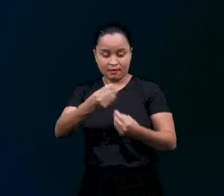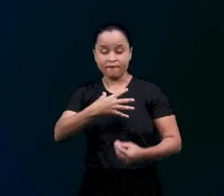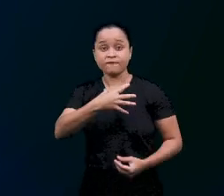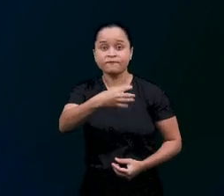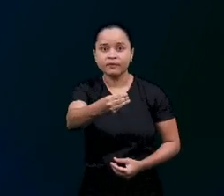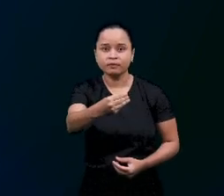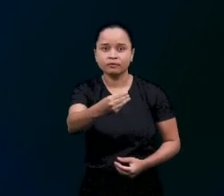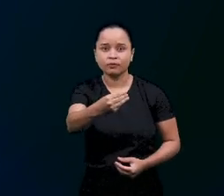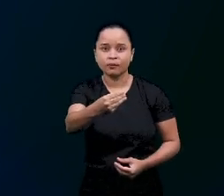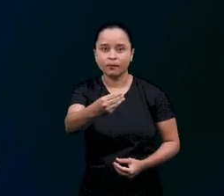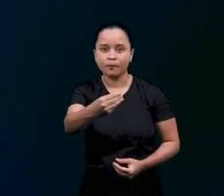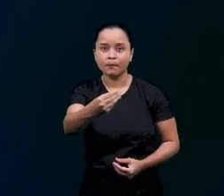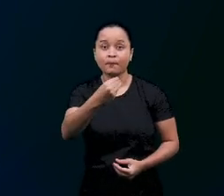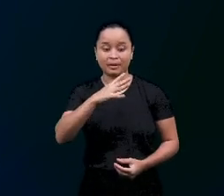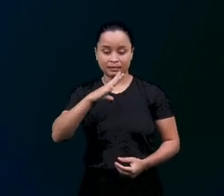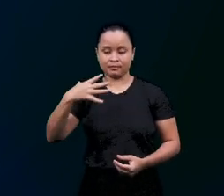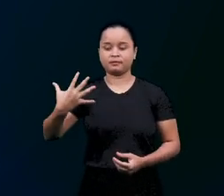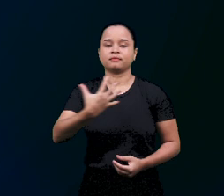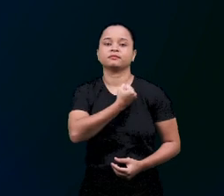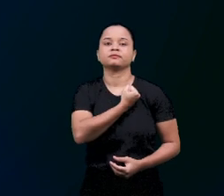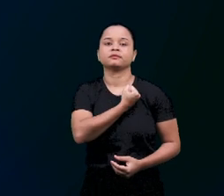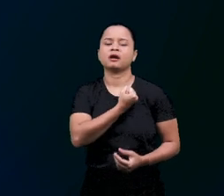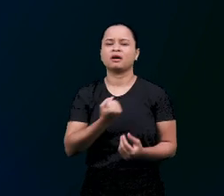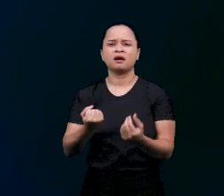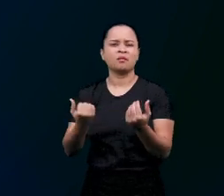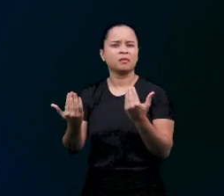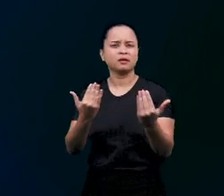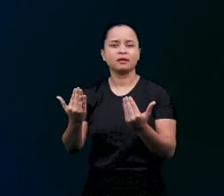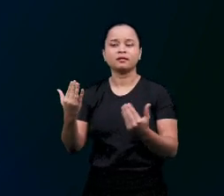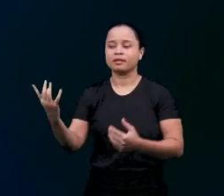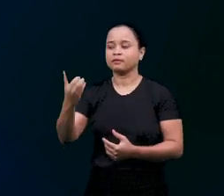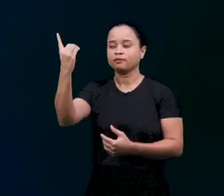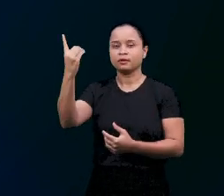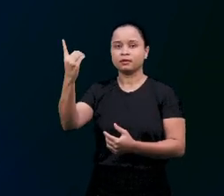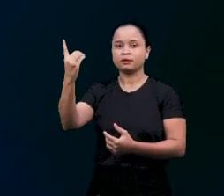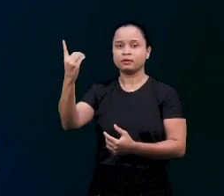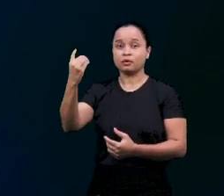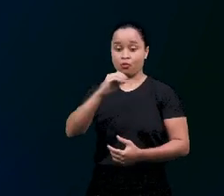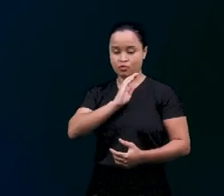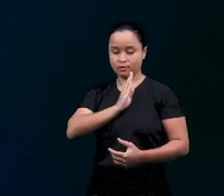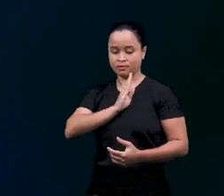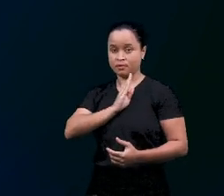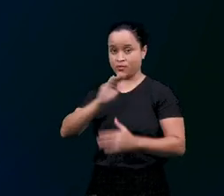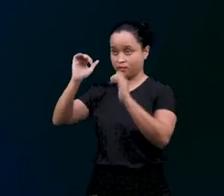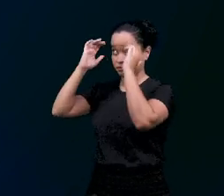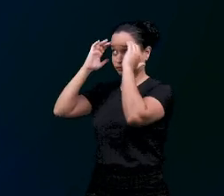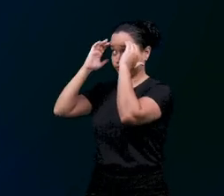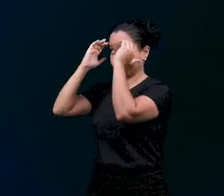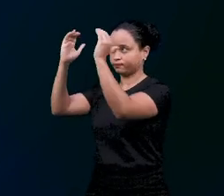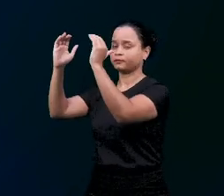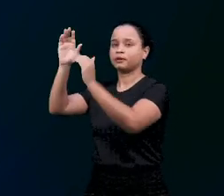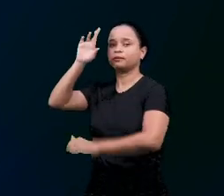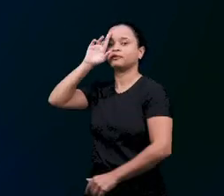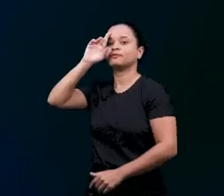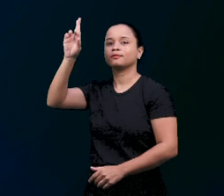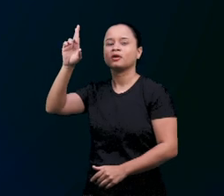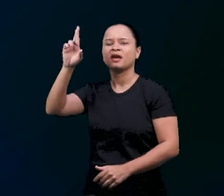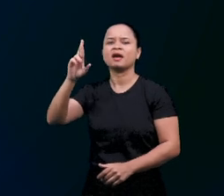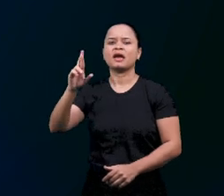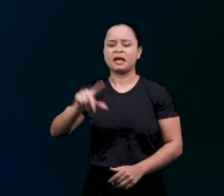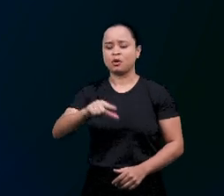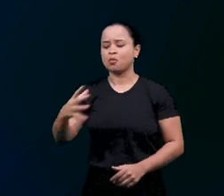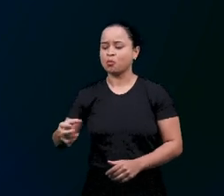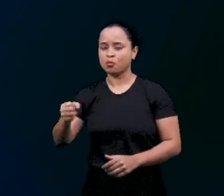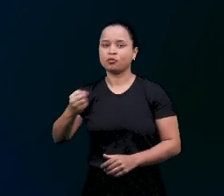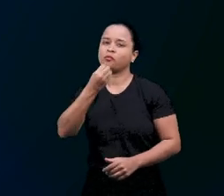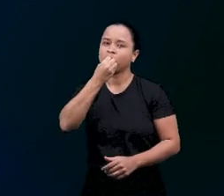David a été un roi selon le cœur de Dieu. Il était un roi bon, un bon berger. Il donnait la vie